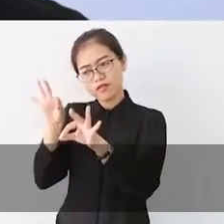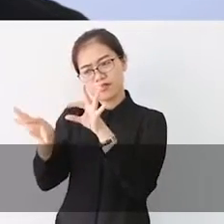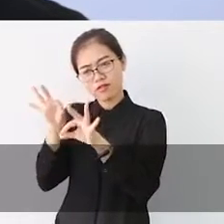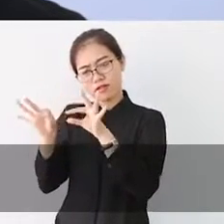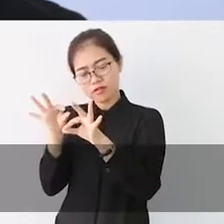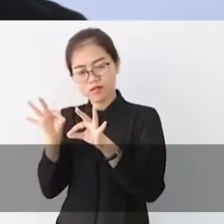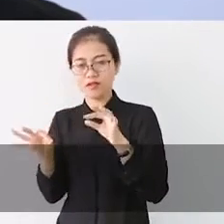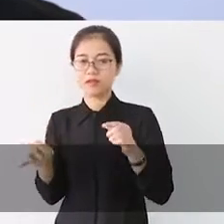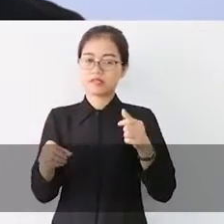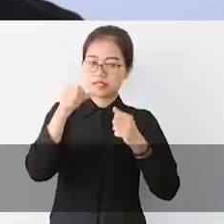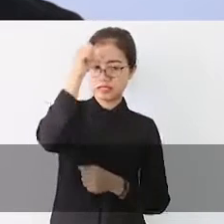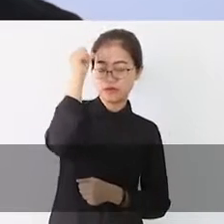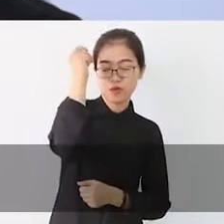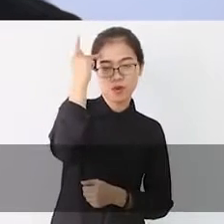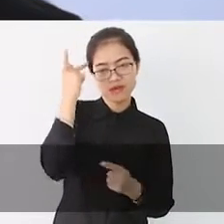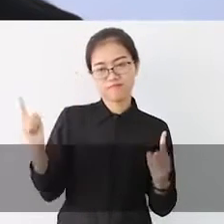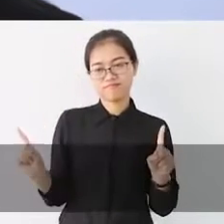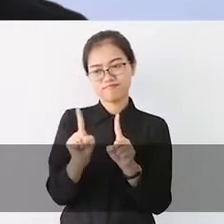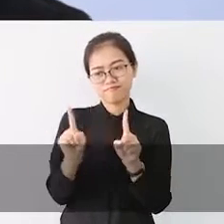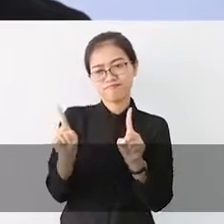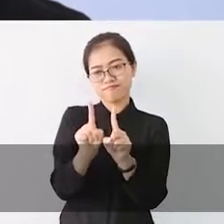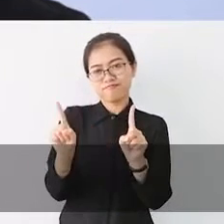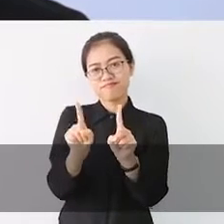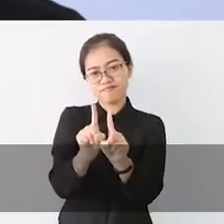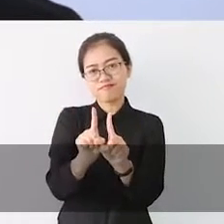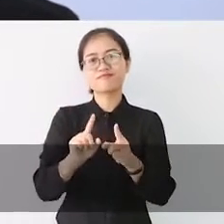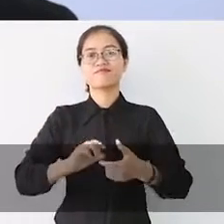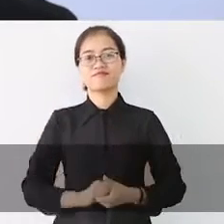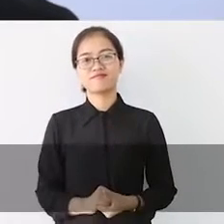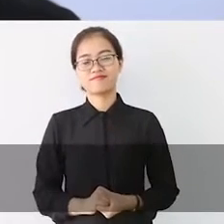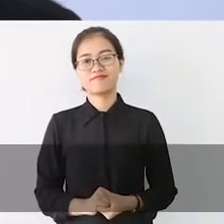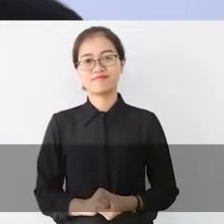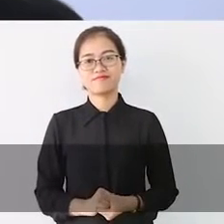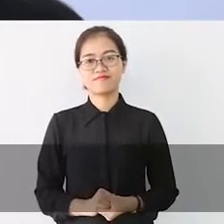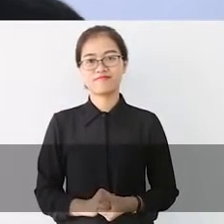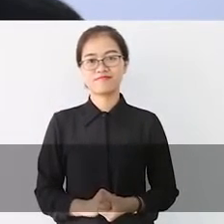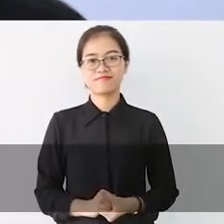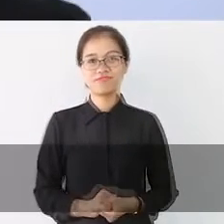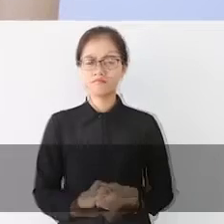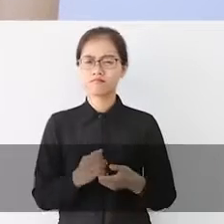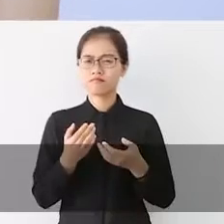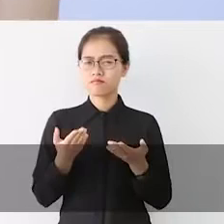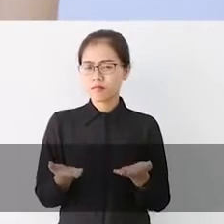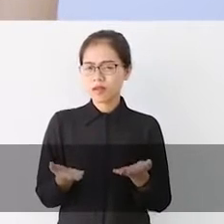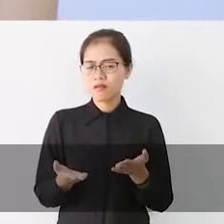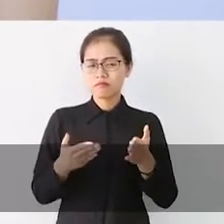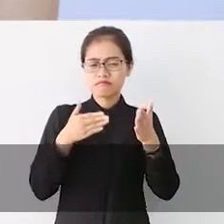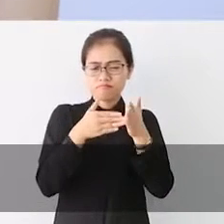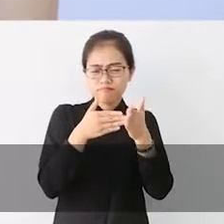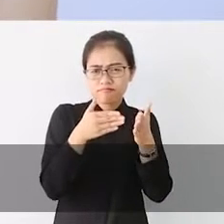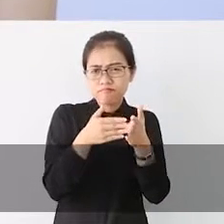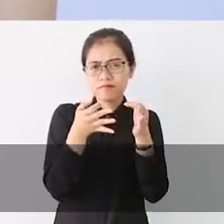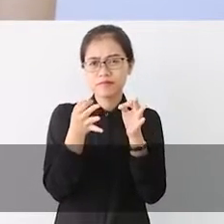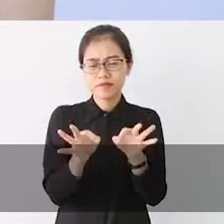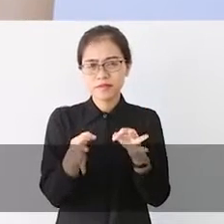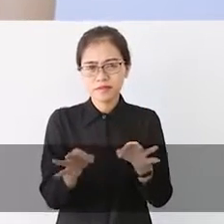một đội ngũ các giảng viên của trường để là những người đồng hành trong dự án. Bên cạnh những cái thuận lợi thì